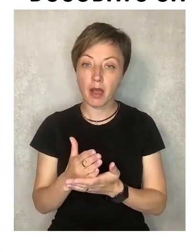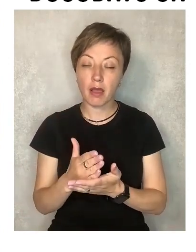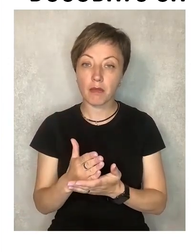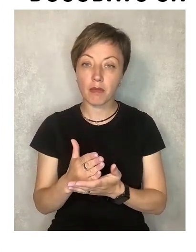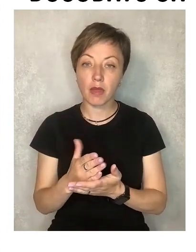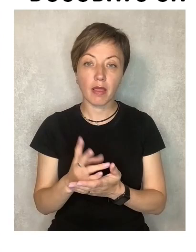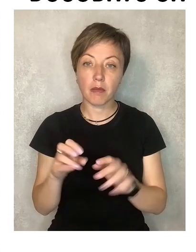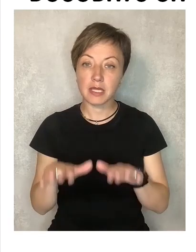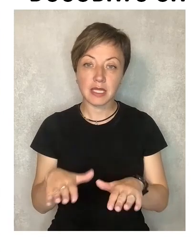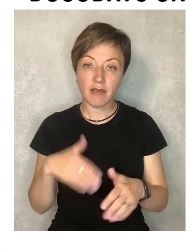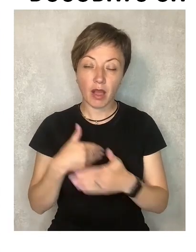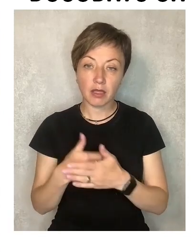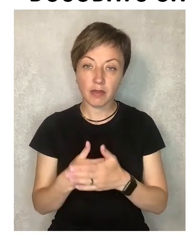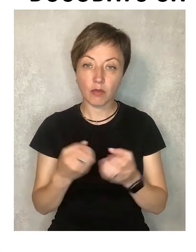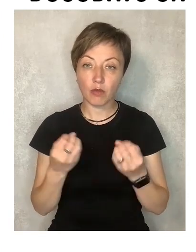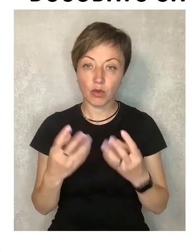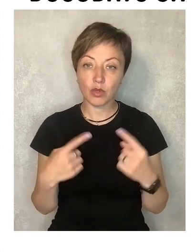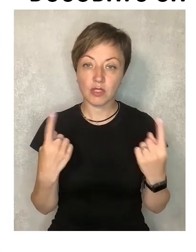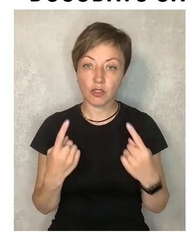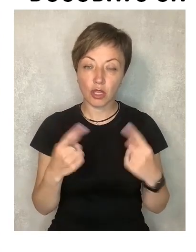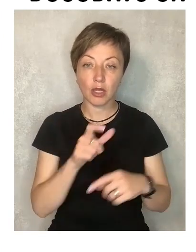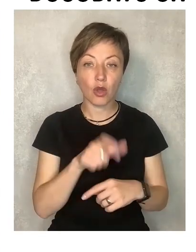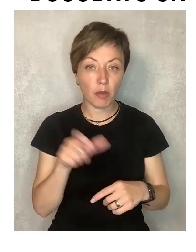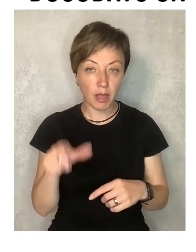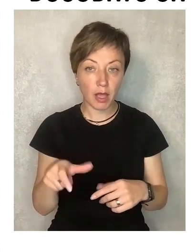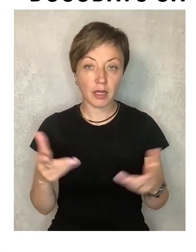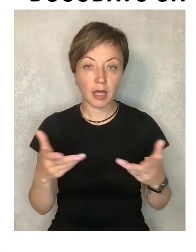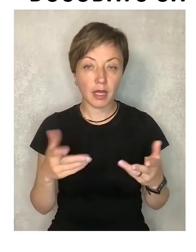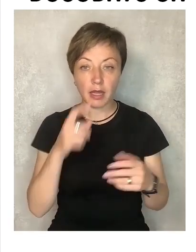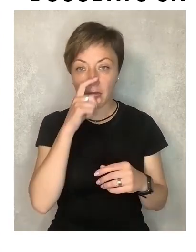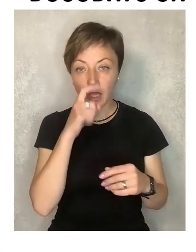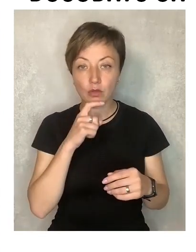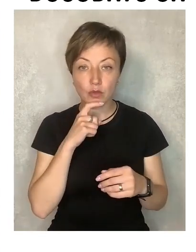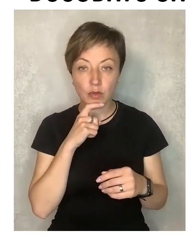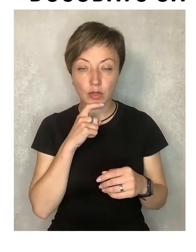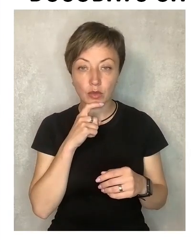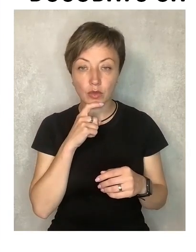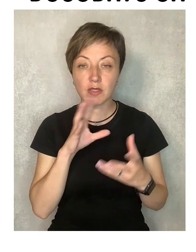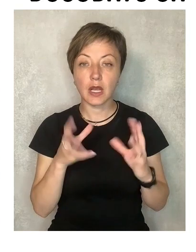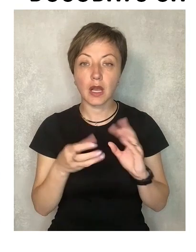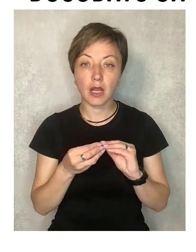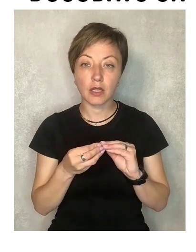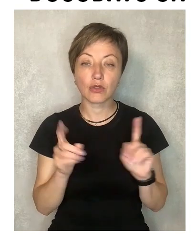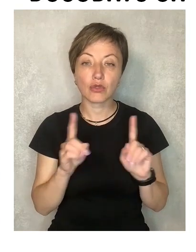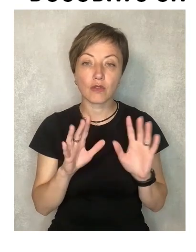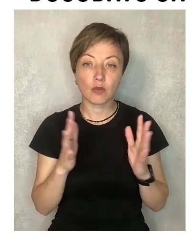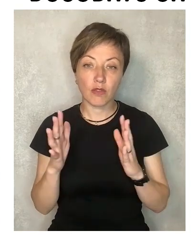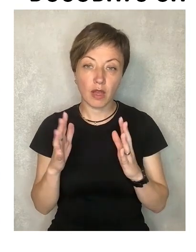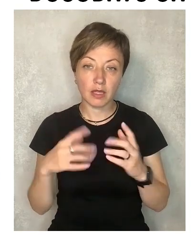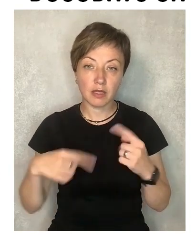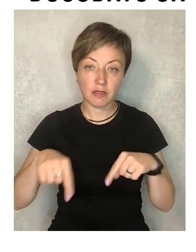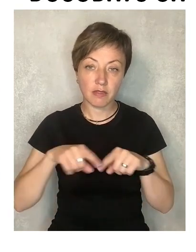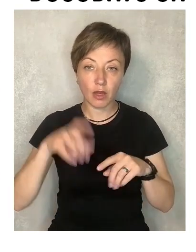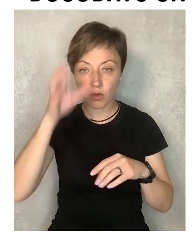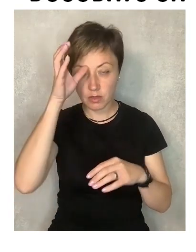місцевих активістів, а просто звичайних громадян, які не розуміють взагалі, що відбувається в сфері освіти, наприклад,